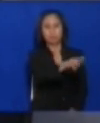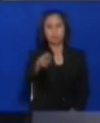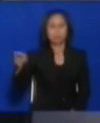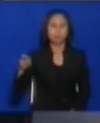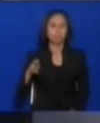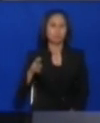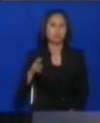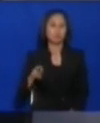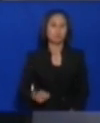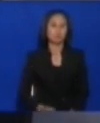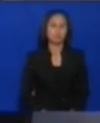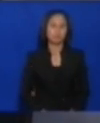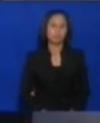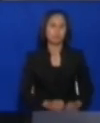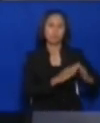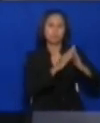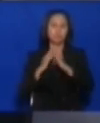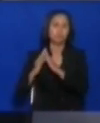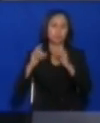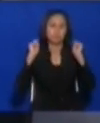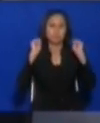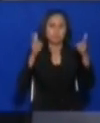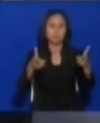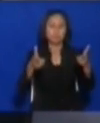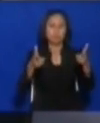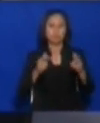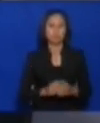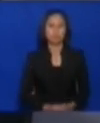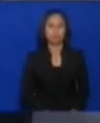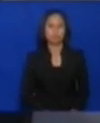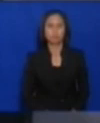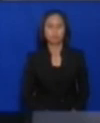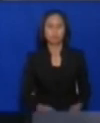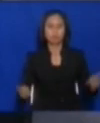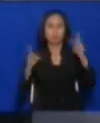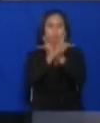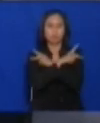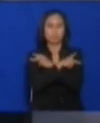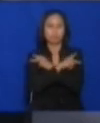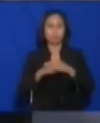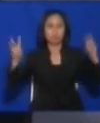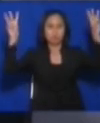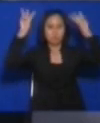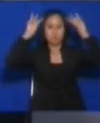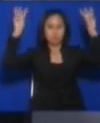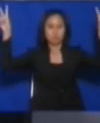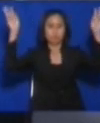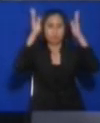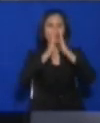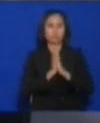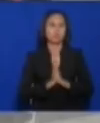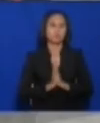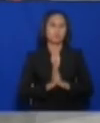kemajuan kota Tegal demikian visi misi kami sampaikan terima kasih wassalamualaikum warahmatullah wabarakatuh